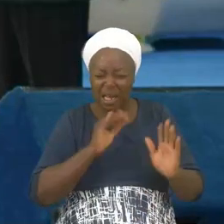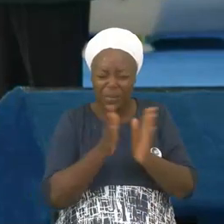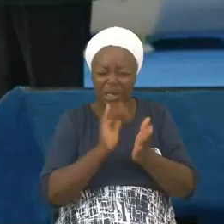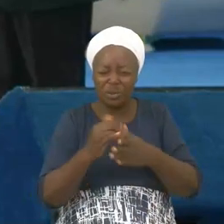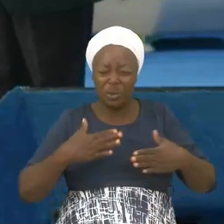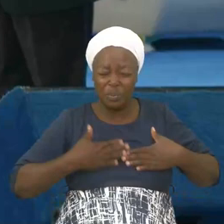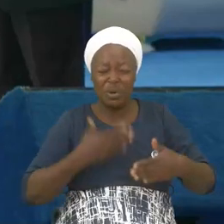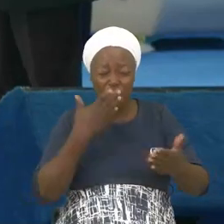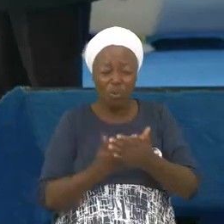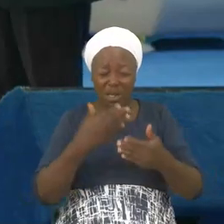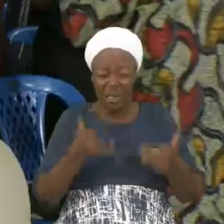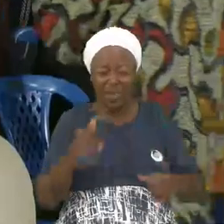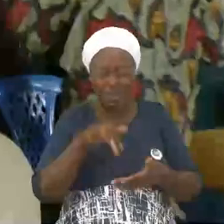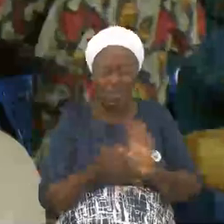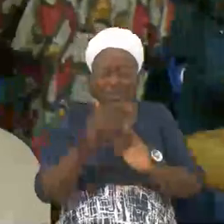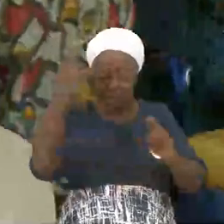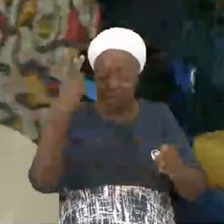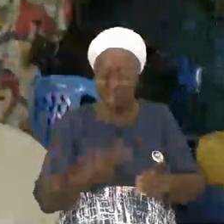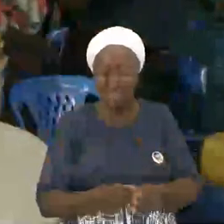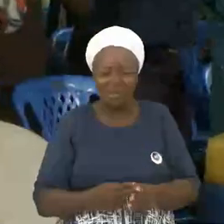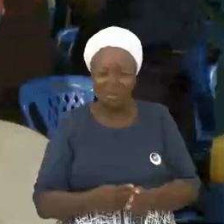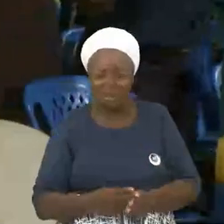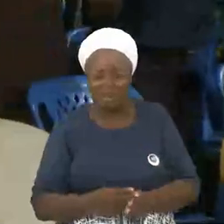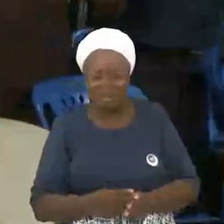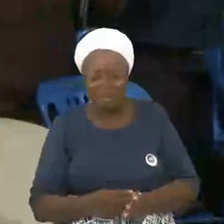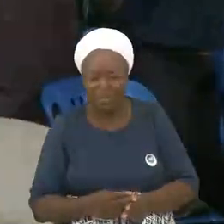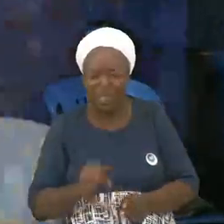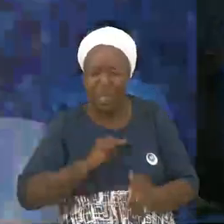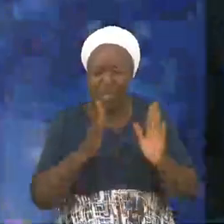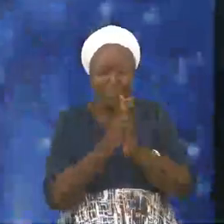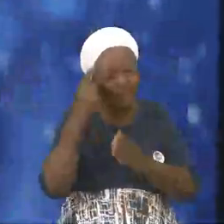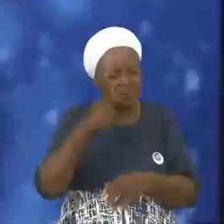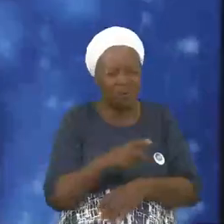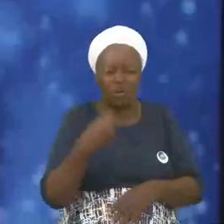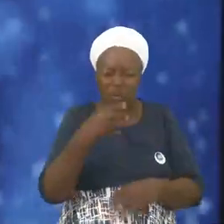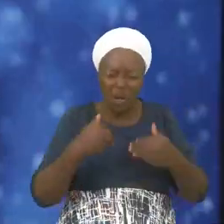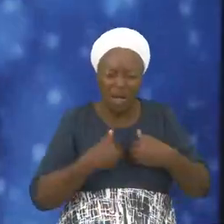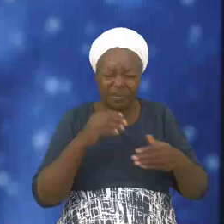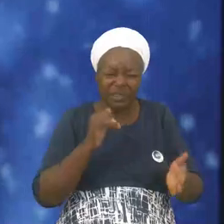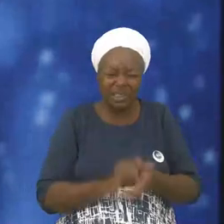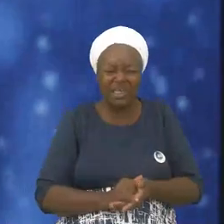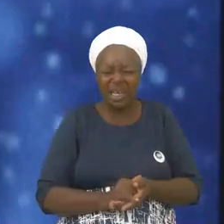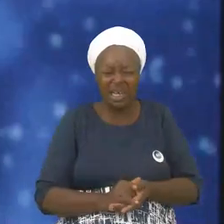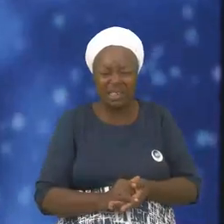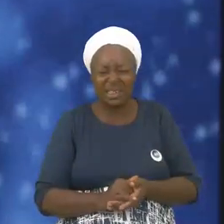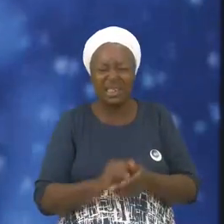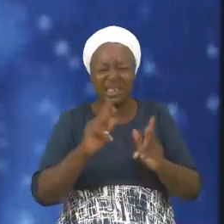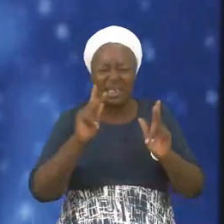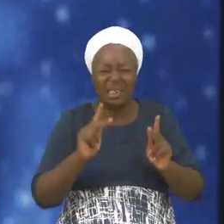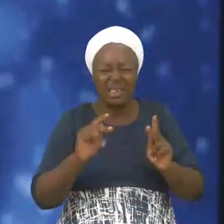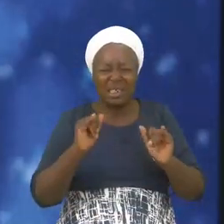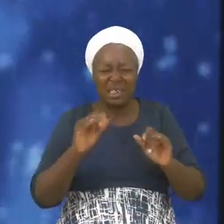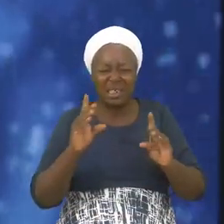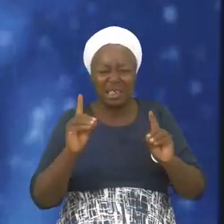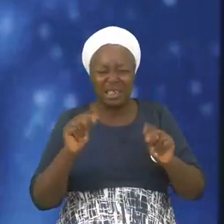maintenant. Et je prie, tu respireras bien au nom de Jésus. Je prie